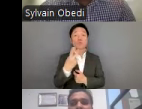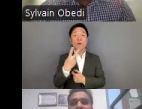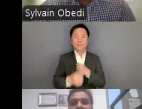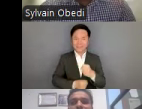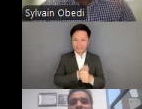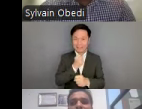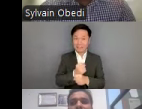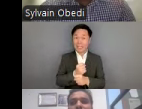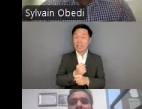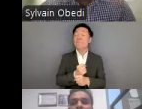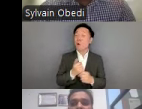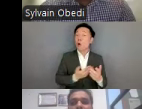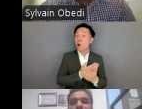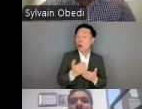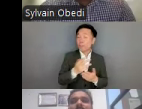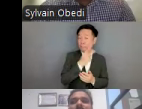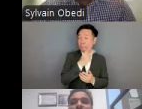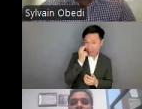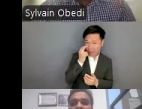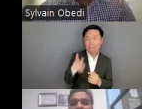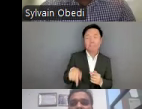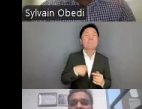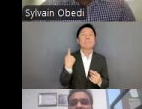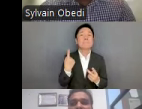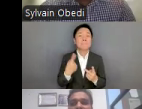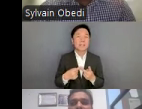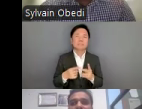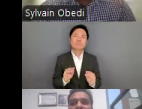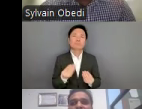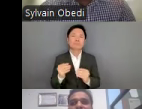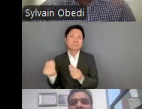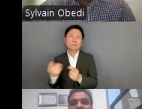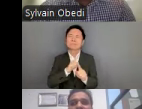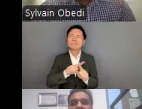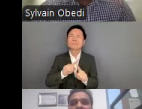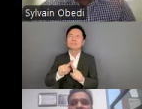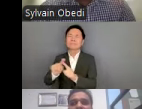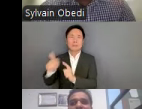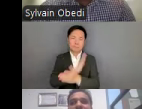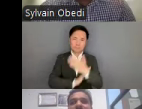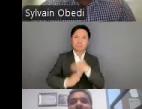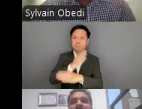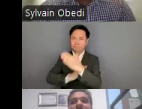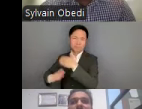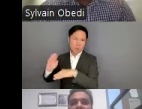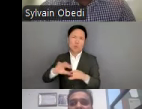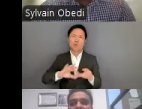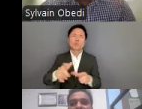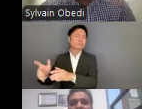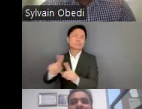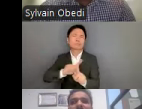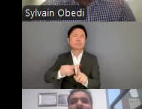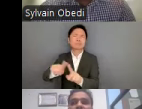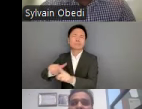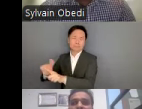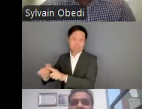visually impaired youth, but لا for تعمل all youth with disabilities, working in sectional and even including